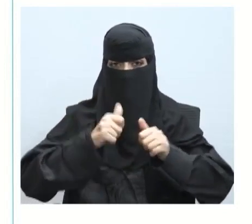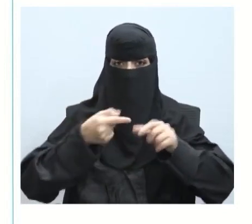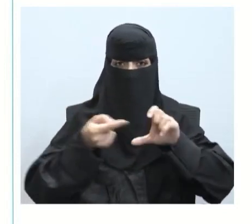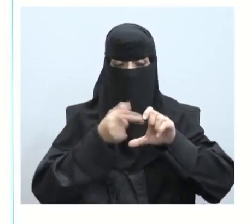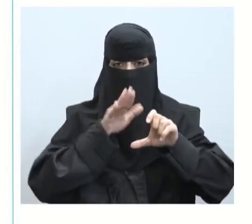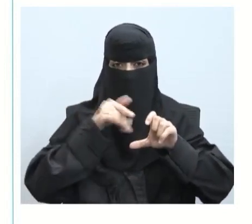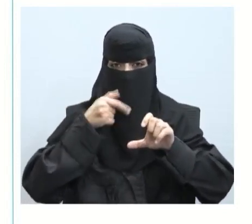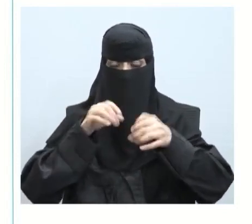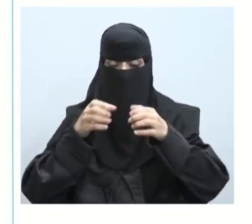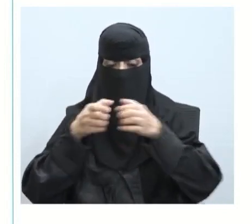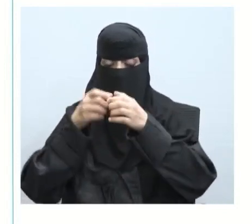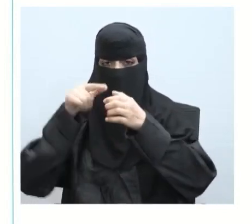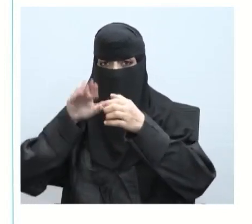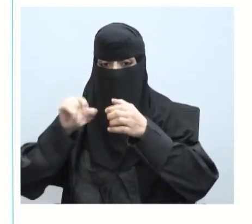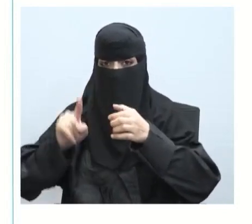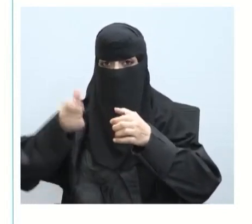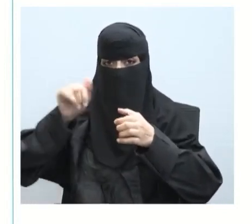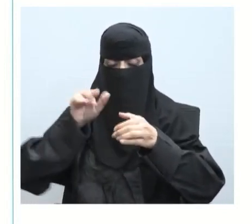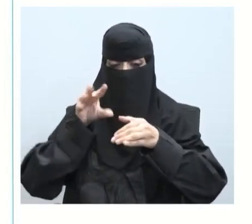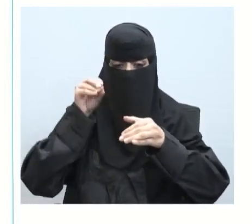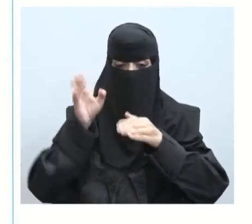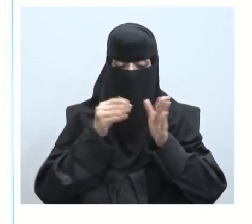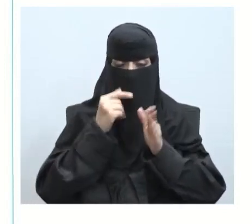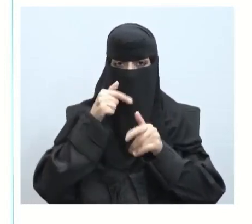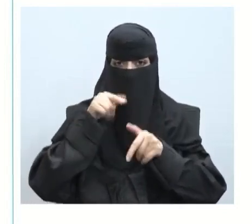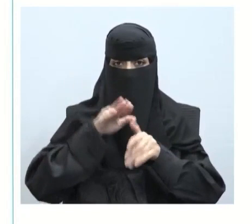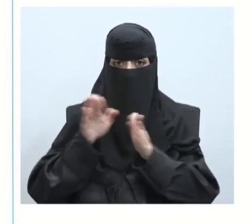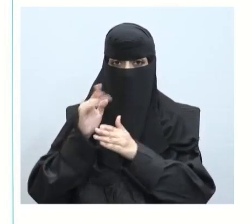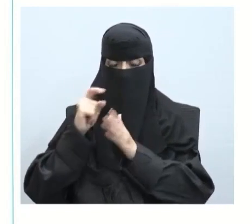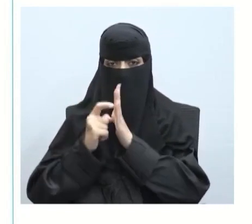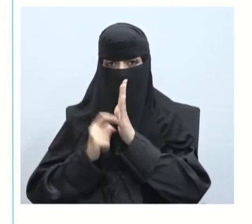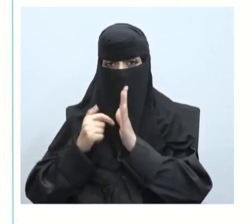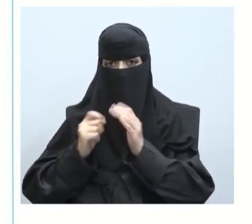بتثبيت حزمة الباهو .mqtt.client من خلال نظام